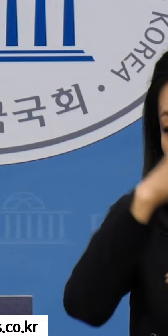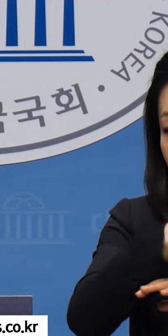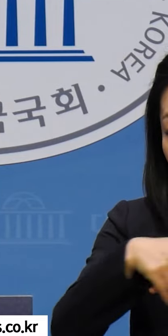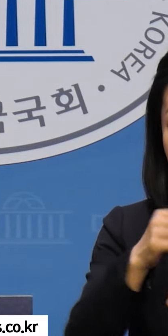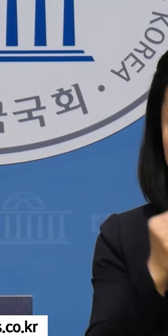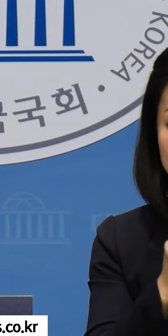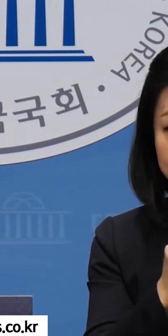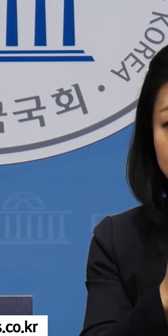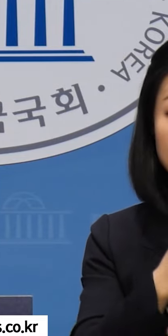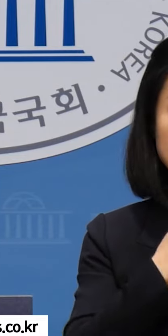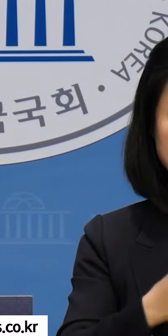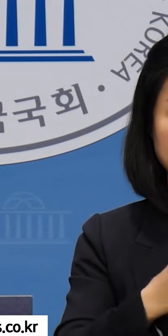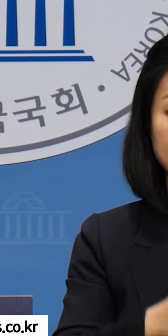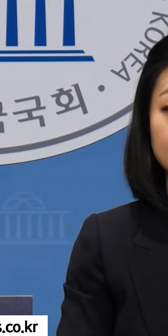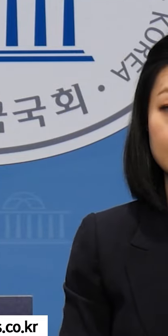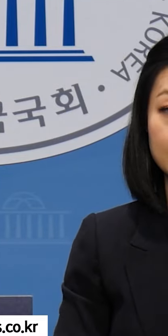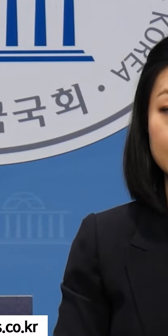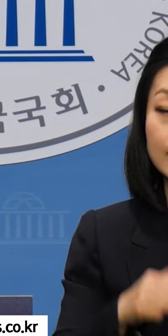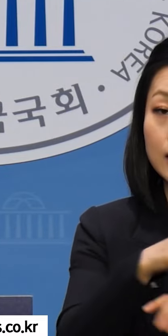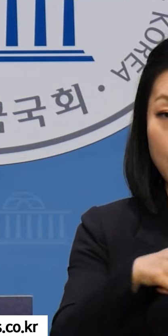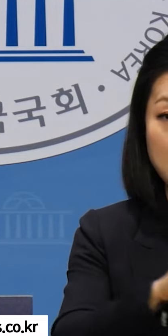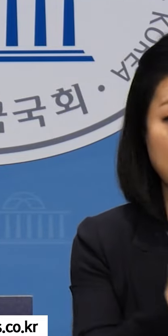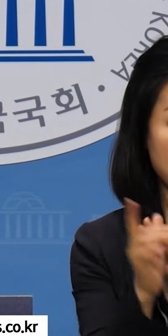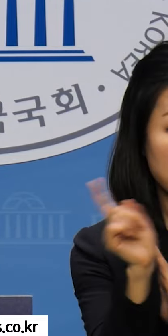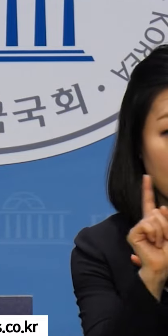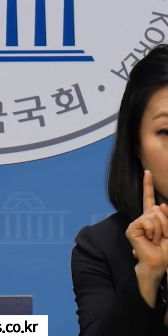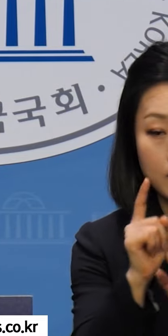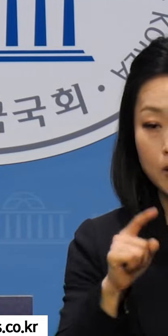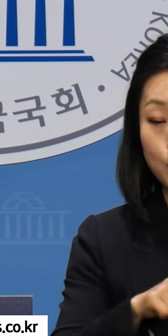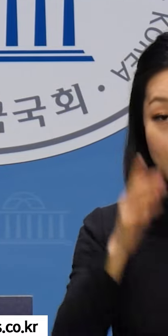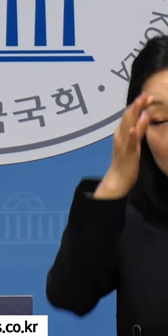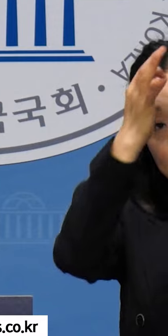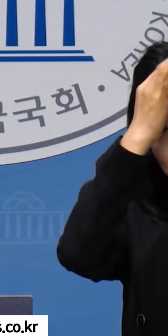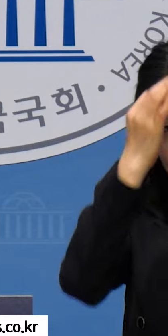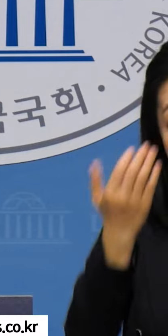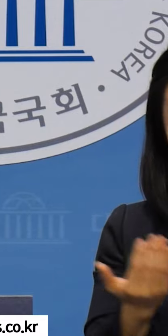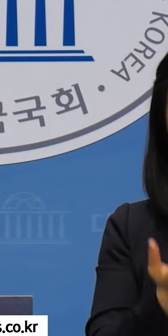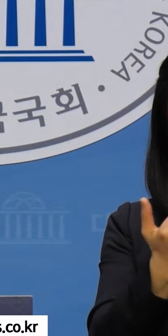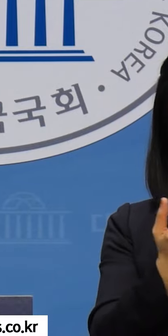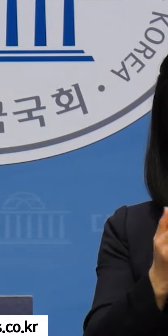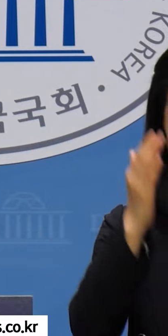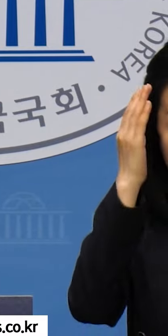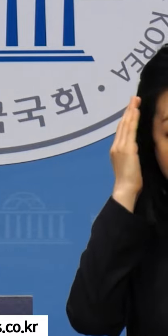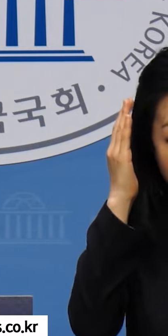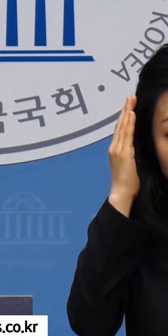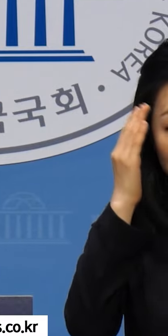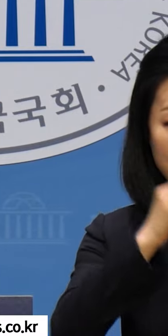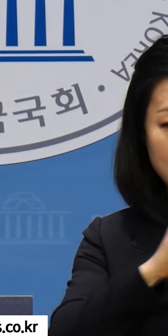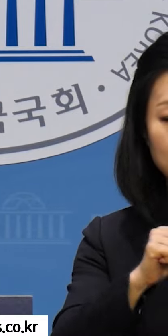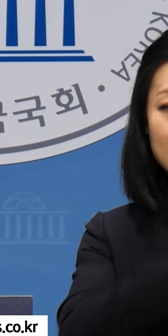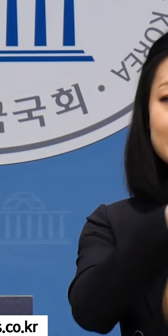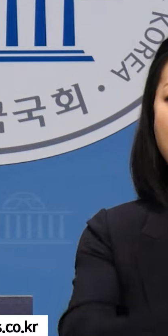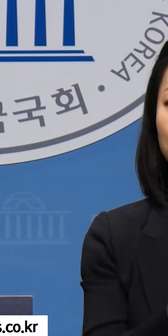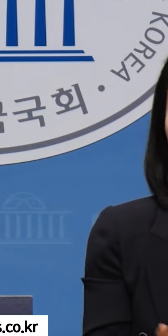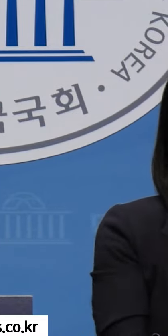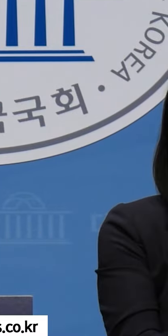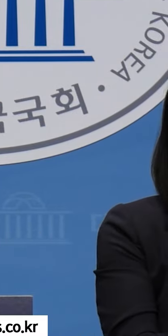획기적으로 바꾸겠습니다 과학 기술 발전에 토대가 되는 학술 활동의 자유를 보장하고